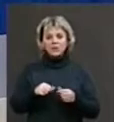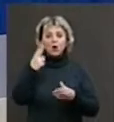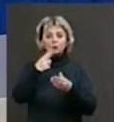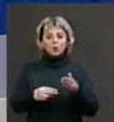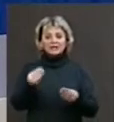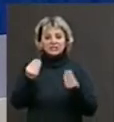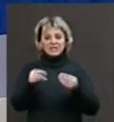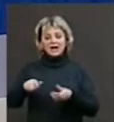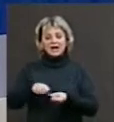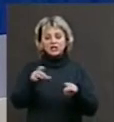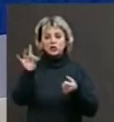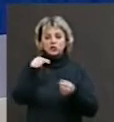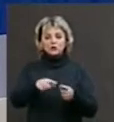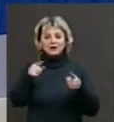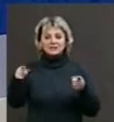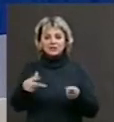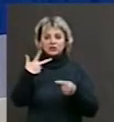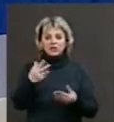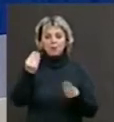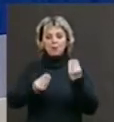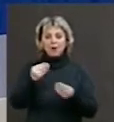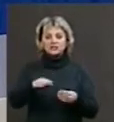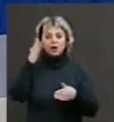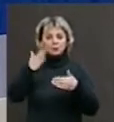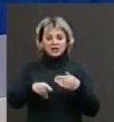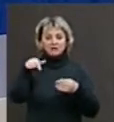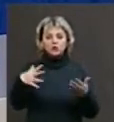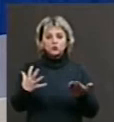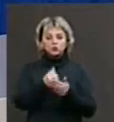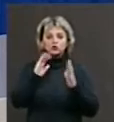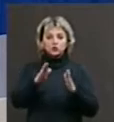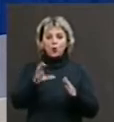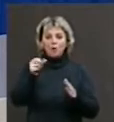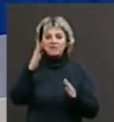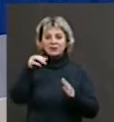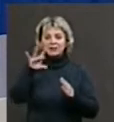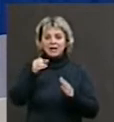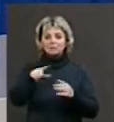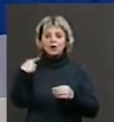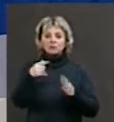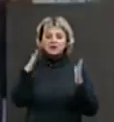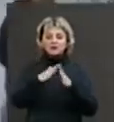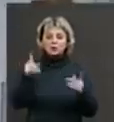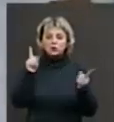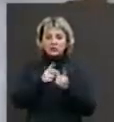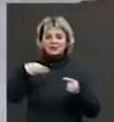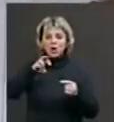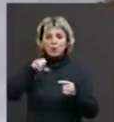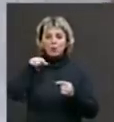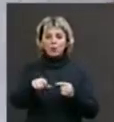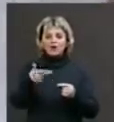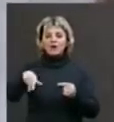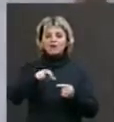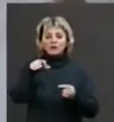Проигрышная серия хоккейного Ростова растянулась на 3 матча, и прервать ее удалось только в овертайме. В первой домашней встрече с Тамбовом